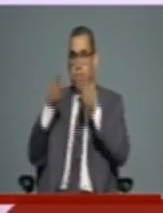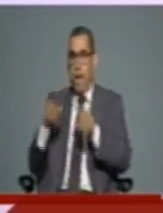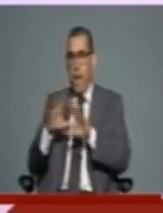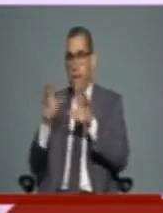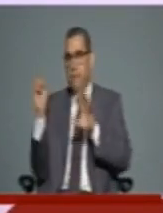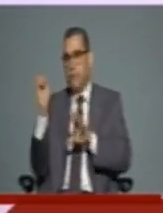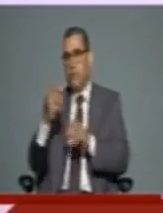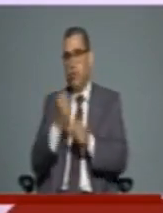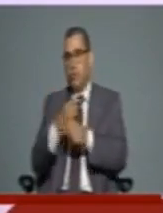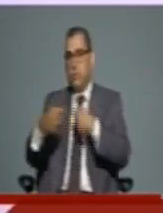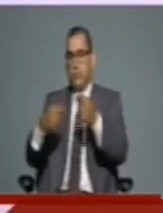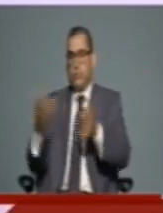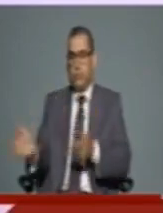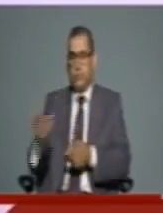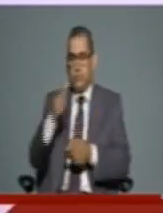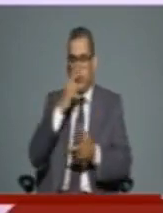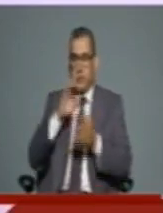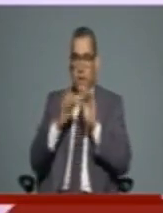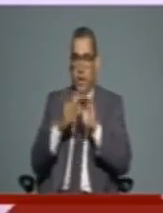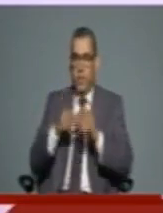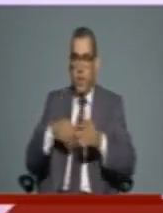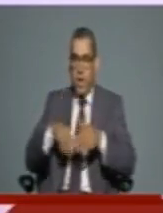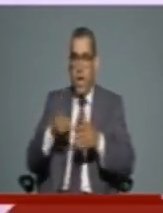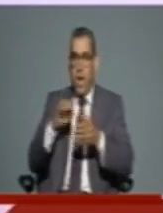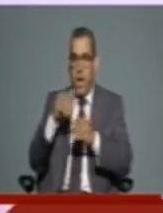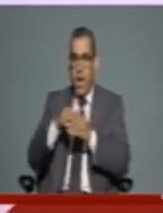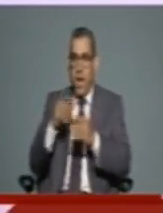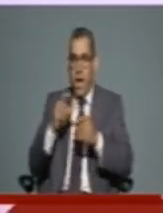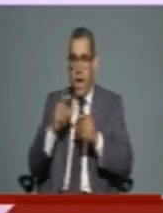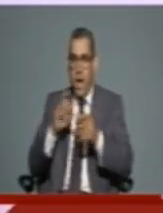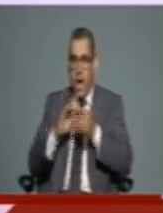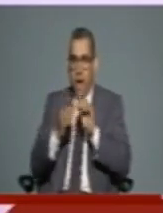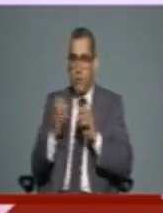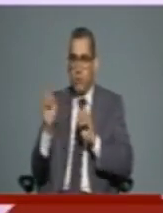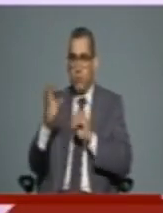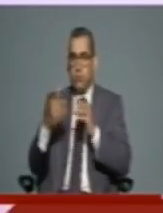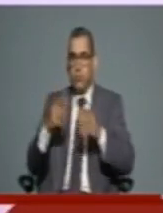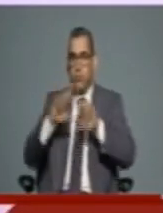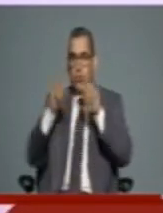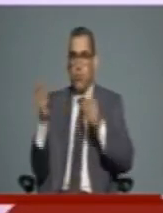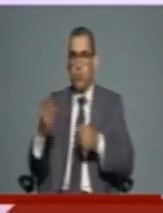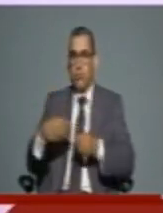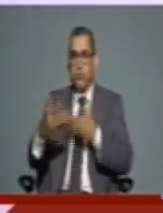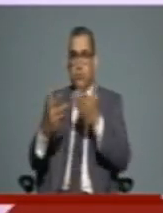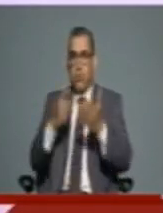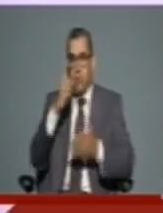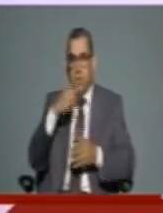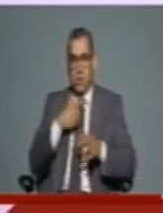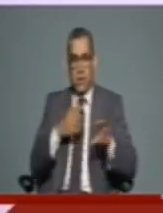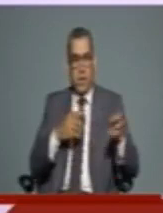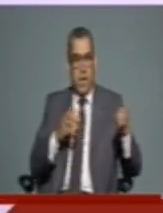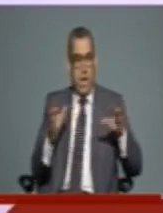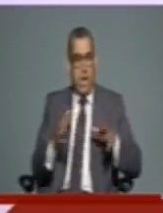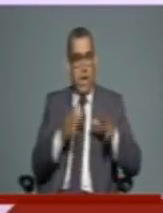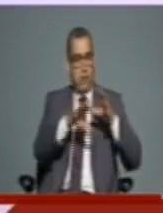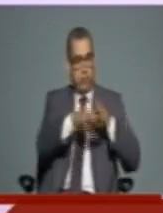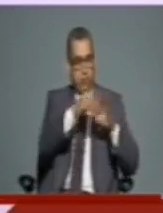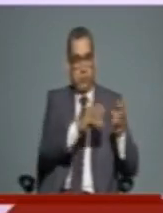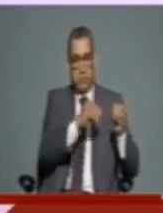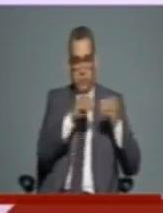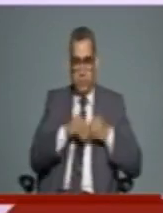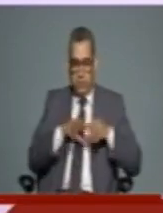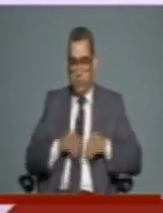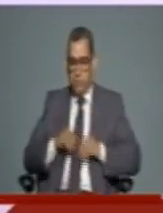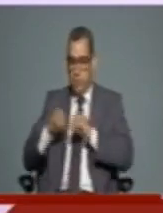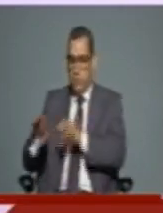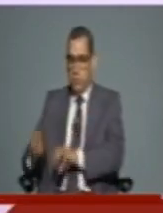لجمعيتي او لمنفذ المجمعات بتاعتنا. انما ما ينفعش نقعد التداول اللي